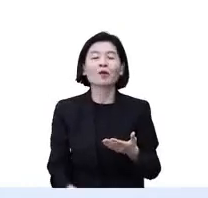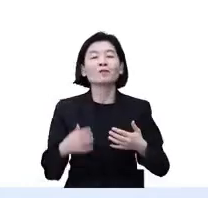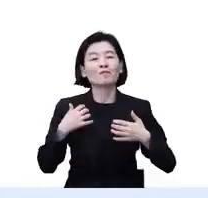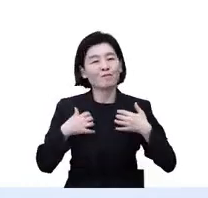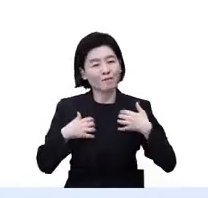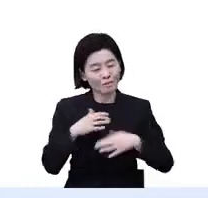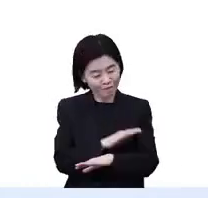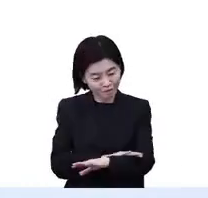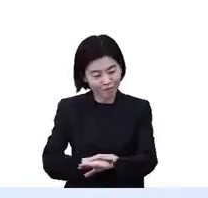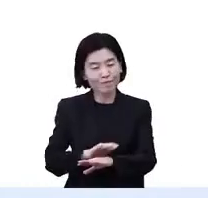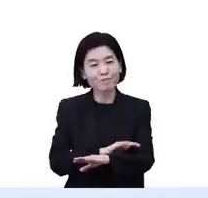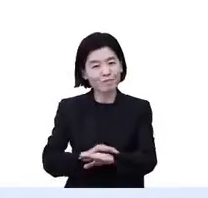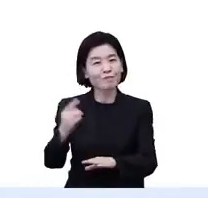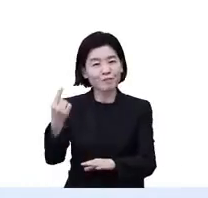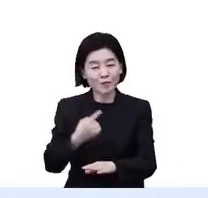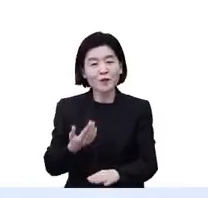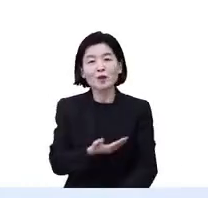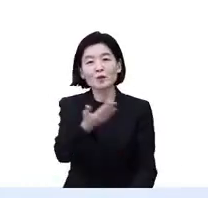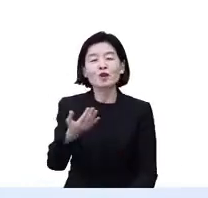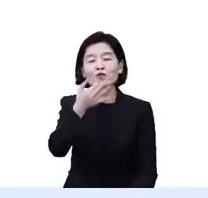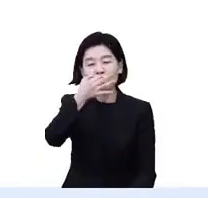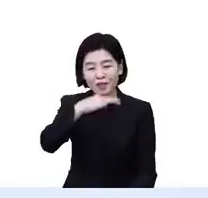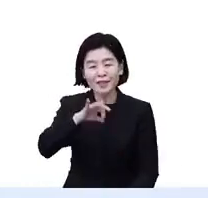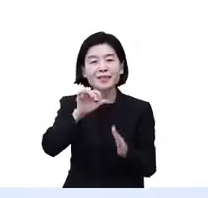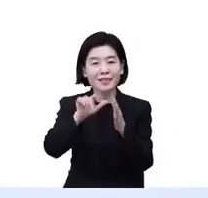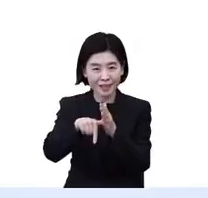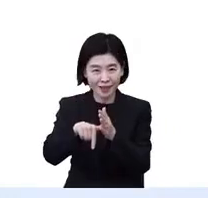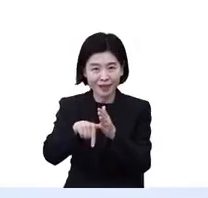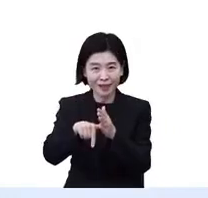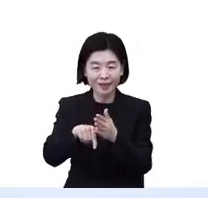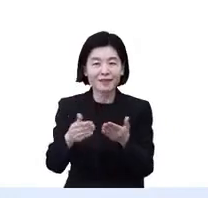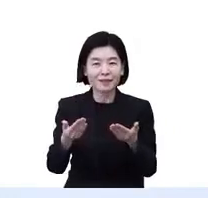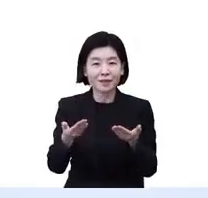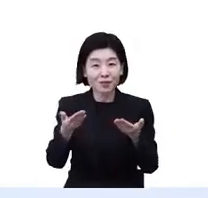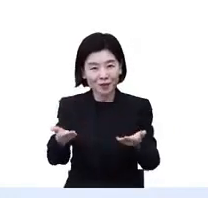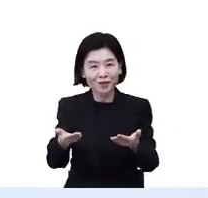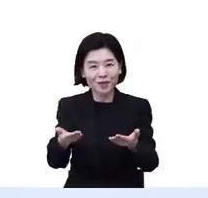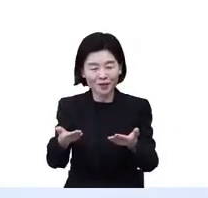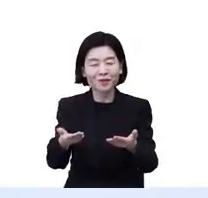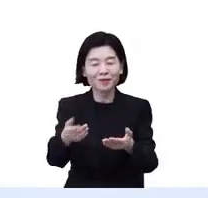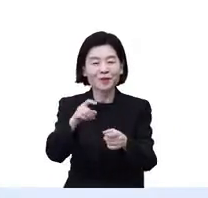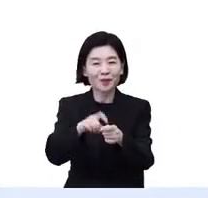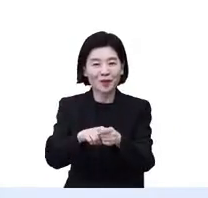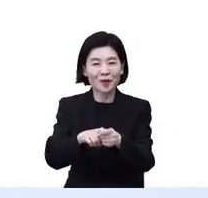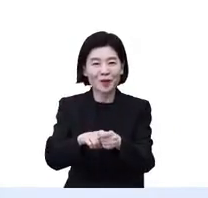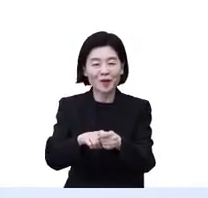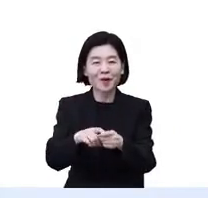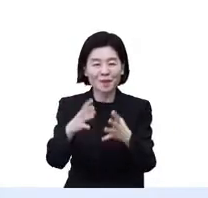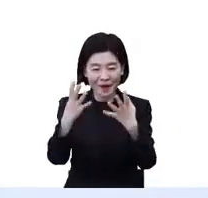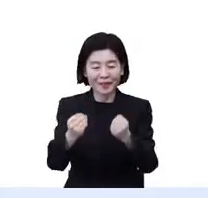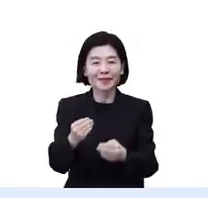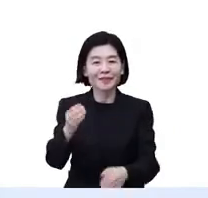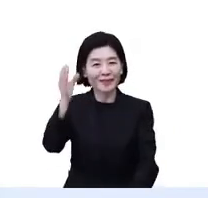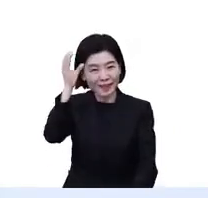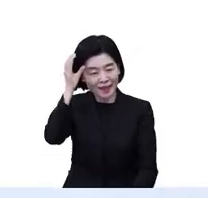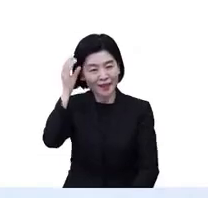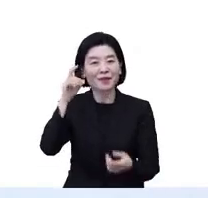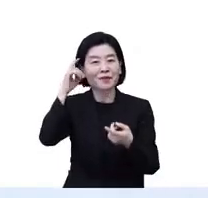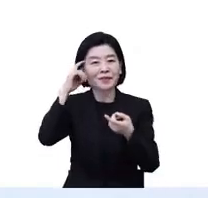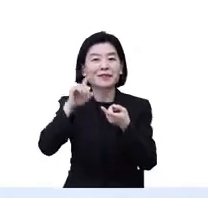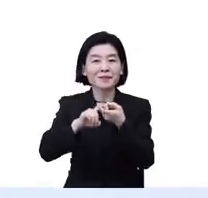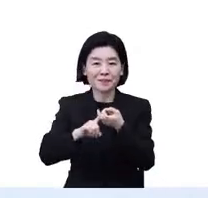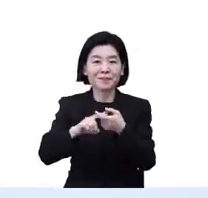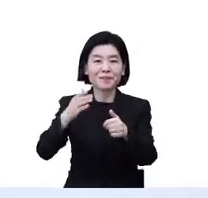오셨고요. 여러분들께 도움이 되는 내용들 꽉 채워서 오늘 준비되어 있으니까요. 끝까지 기대하고 함께해